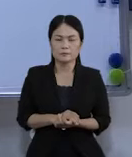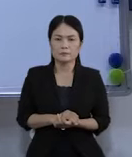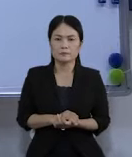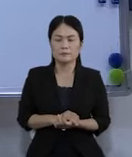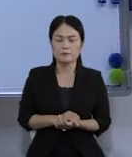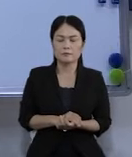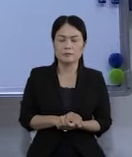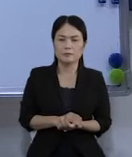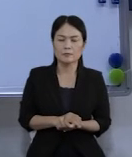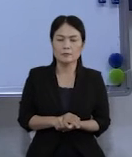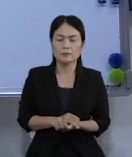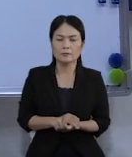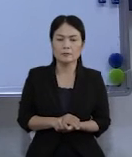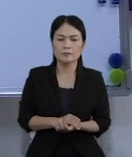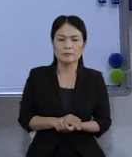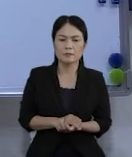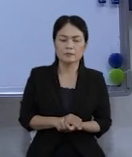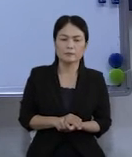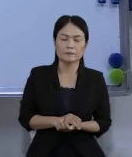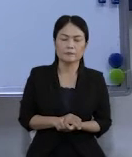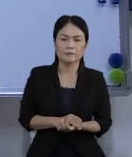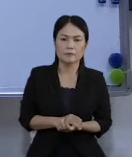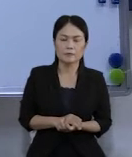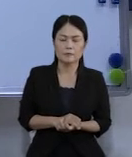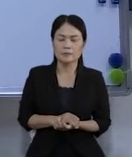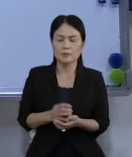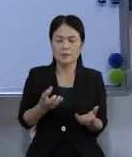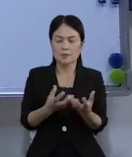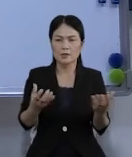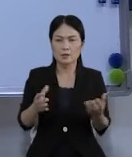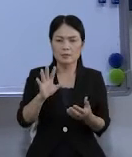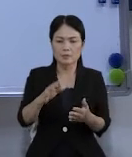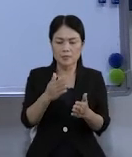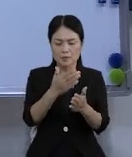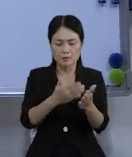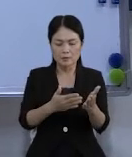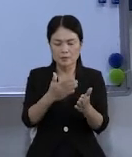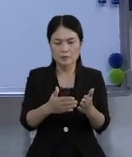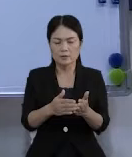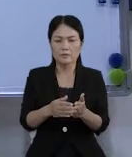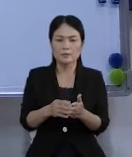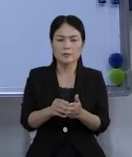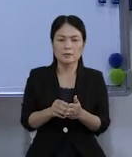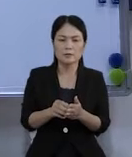chà chẳng dương chạy chân chia pram chấm này nè khâu đật ở con sủa mơ